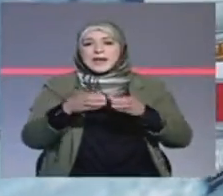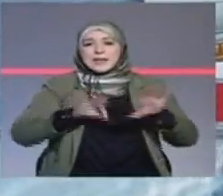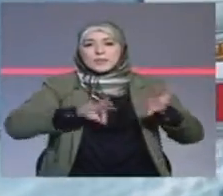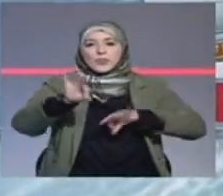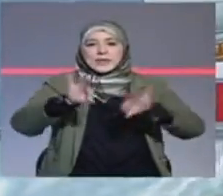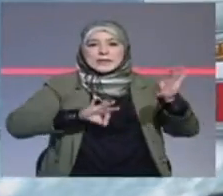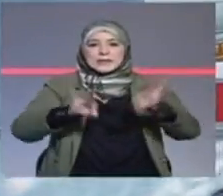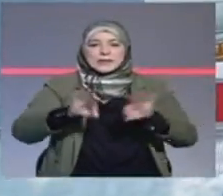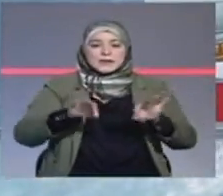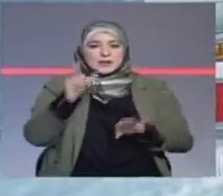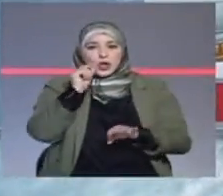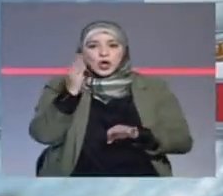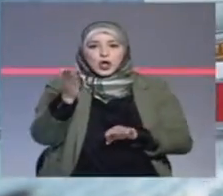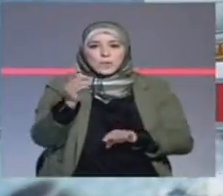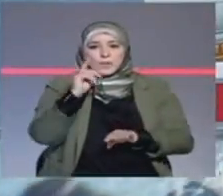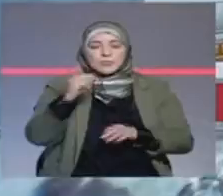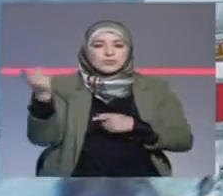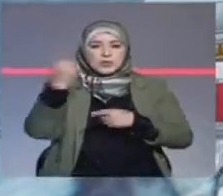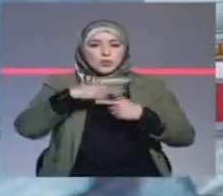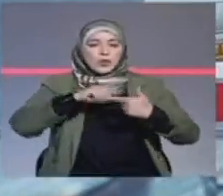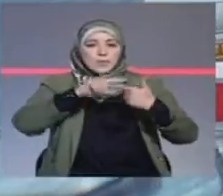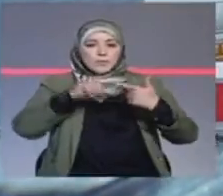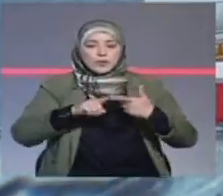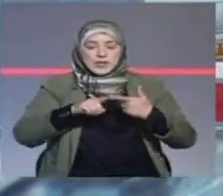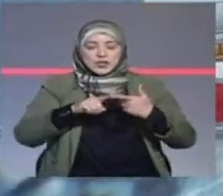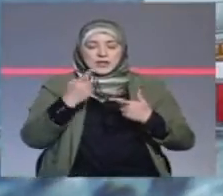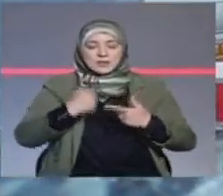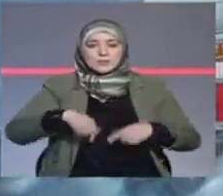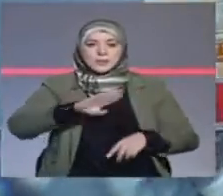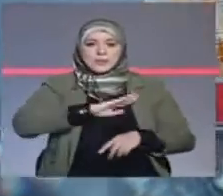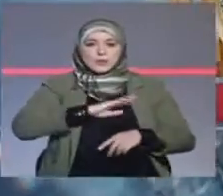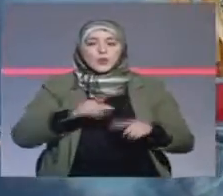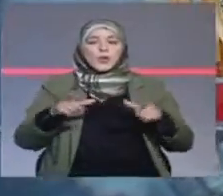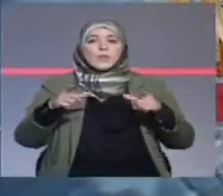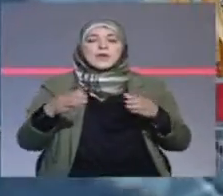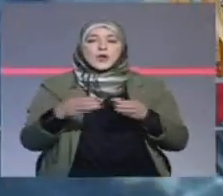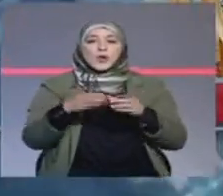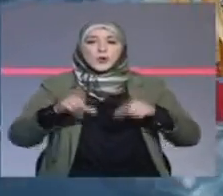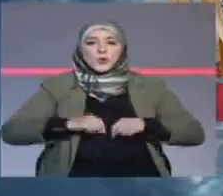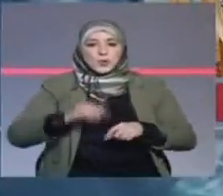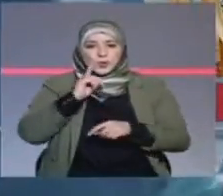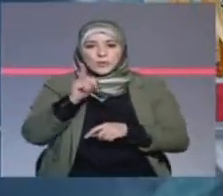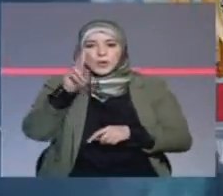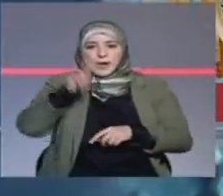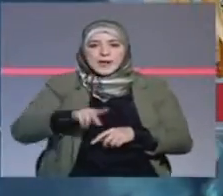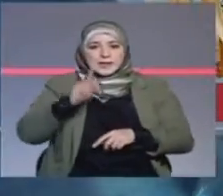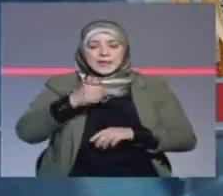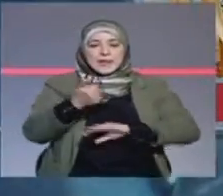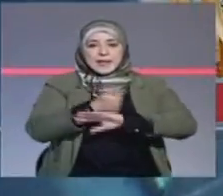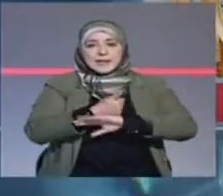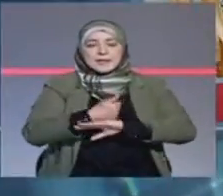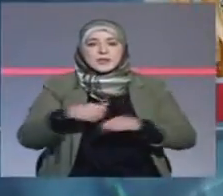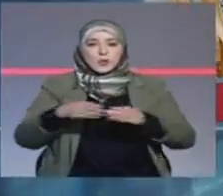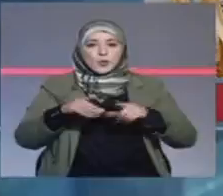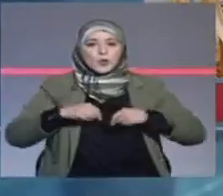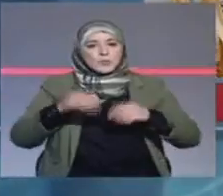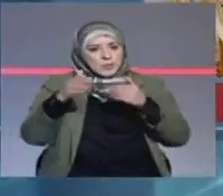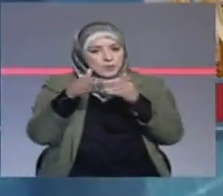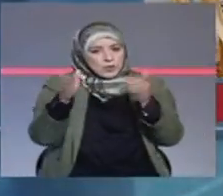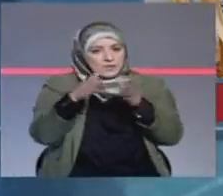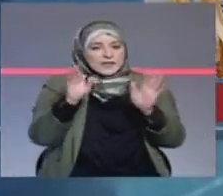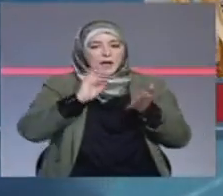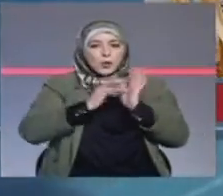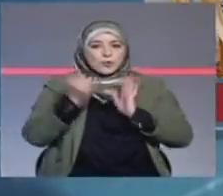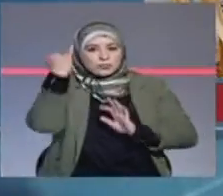المعماريين الصحبي جورجي بحضور المستشار بديوان رئيس الحكومة أسامة الخريشي. وأكد المشيشي أن الحكومة منفتحة على